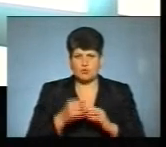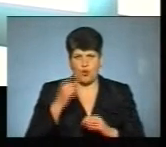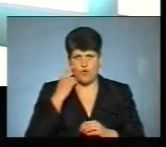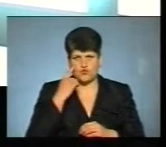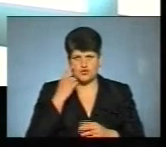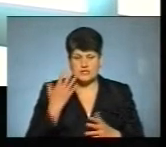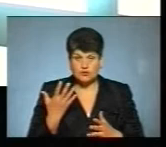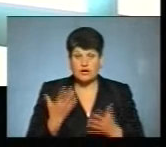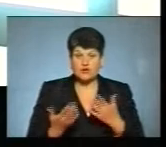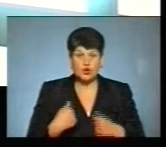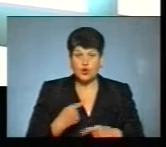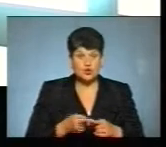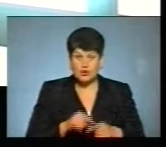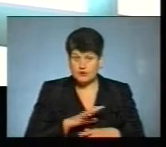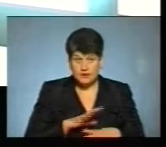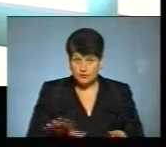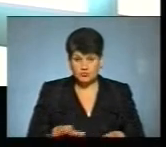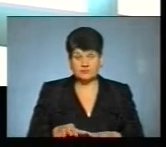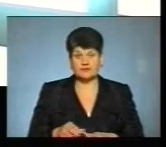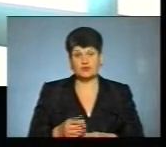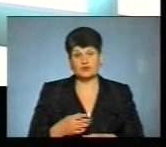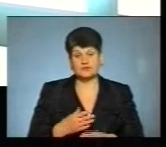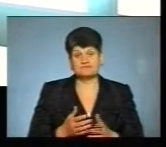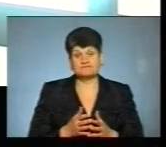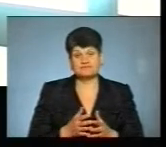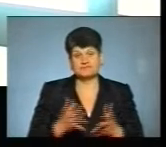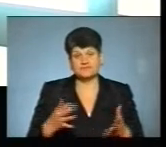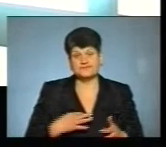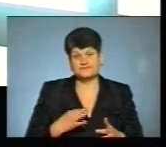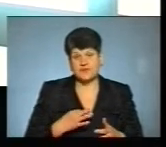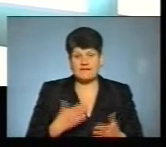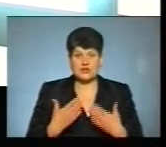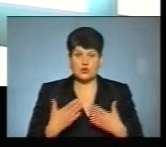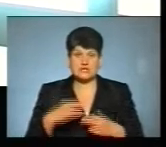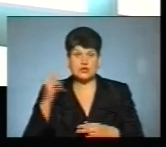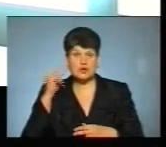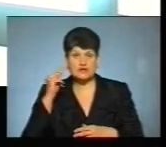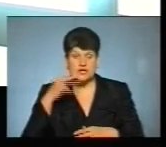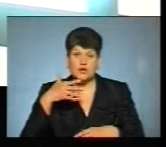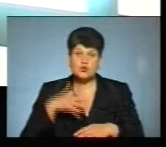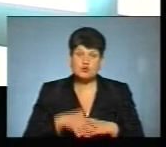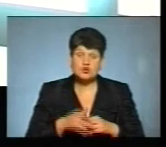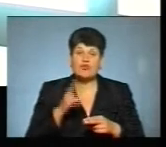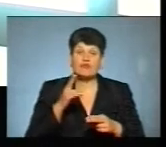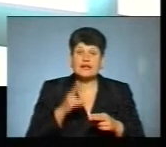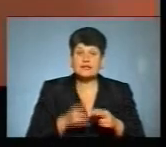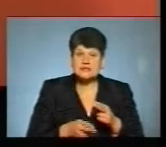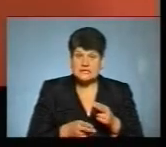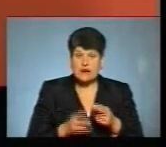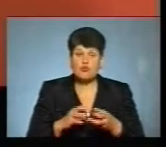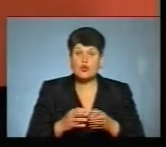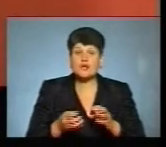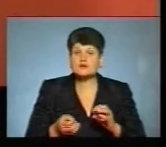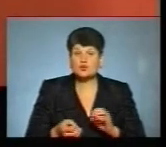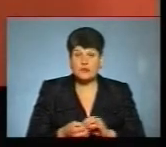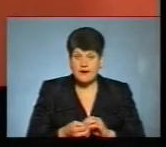буде, наші діти менш відповідальніше, на жаль, будуть відноситися до навчання, розуміючи, що вони у кінцевому